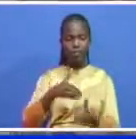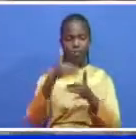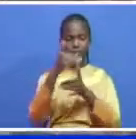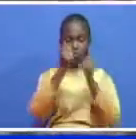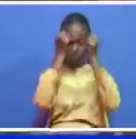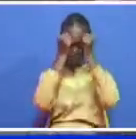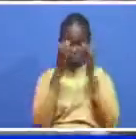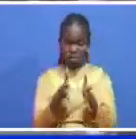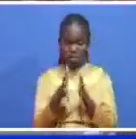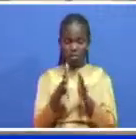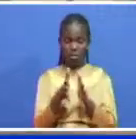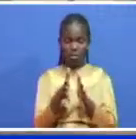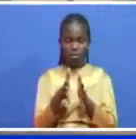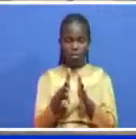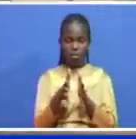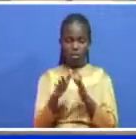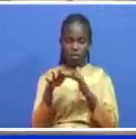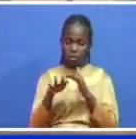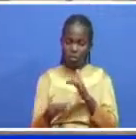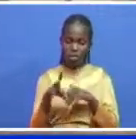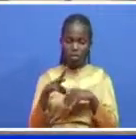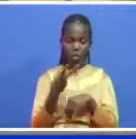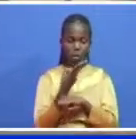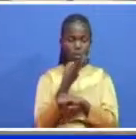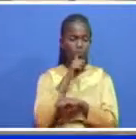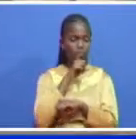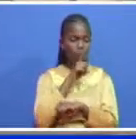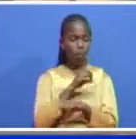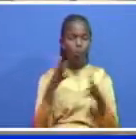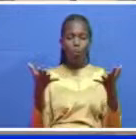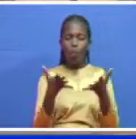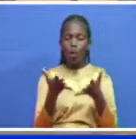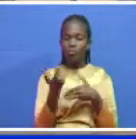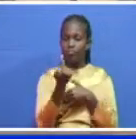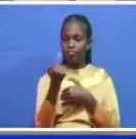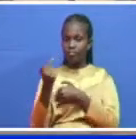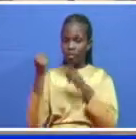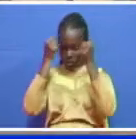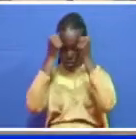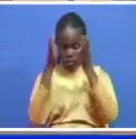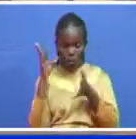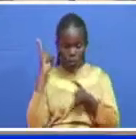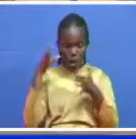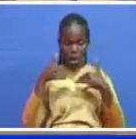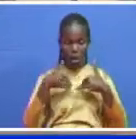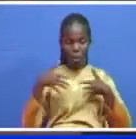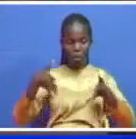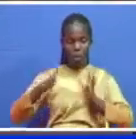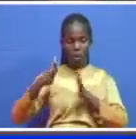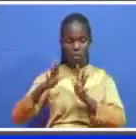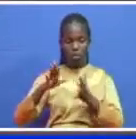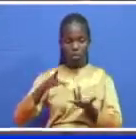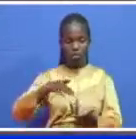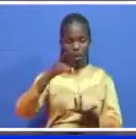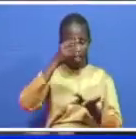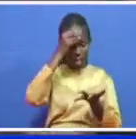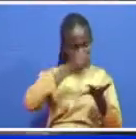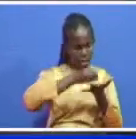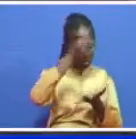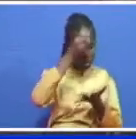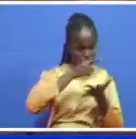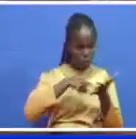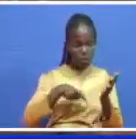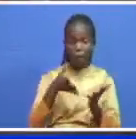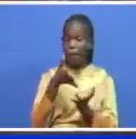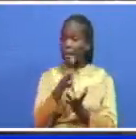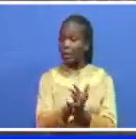tunawamaniwa kumina kiwango chandhi cha junior secondary vala kila mwaniwa kitha wanaifusua kusakuwa kindu kila ukusome ya vala makitha wama isakuwa katua